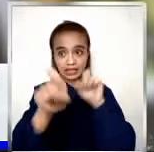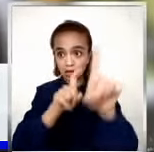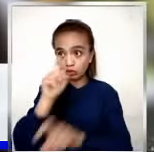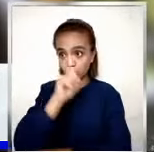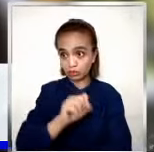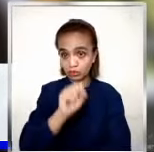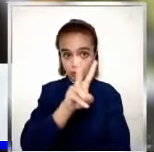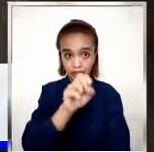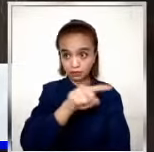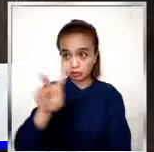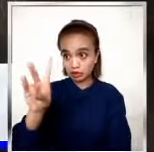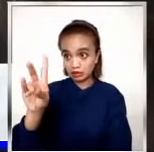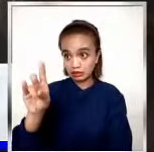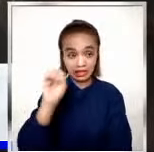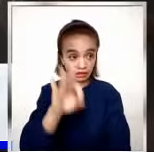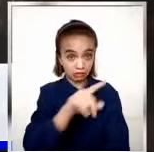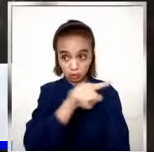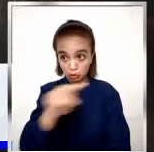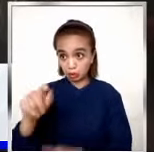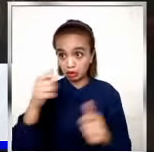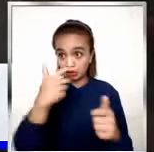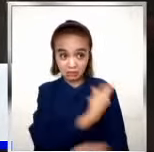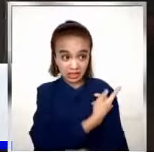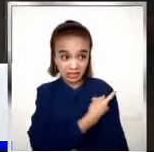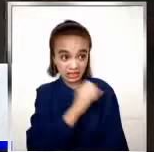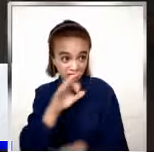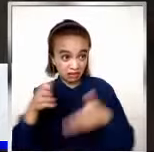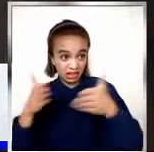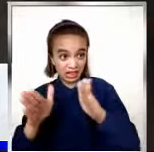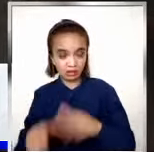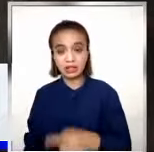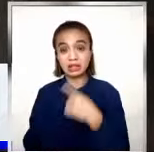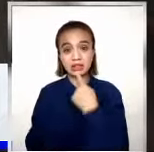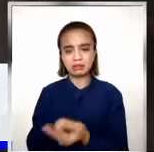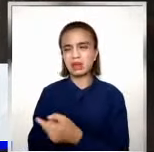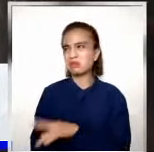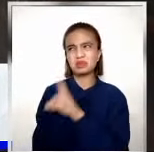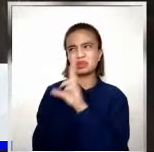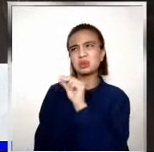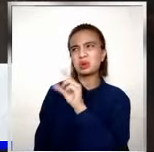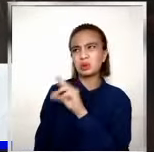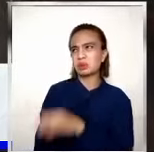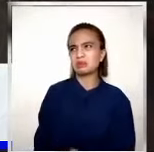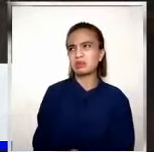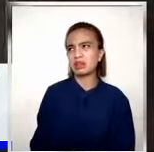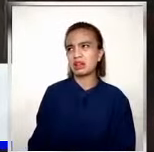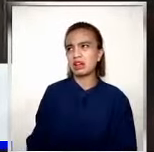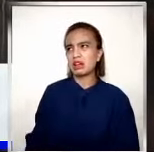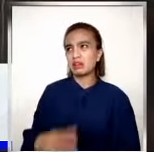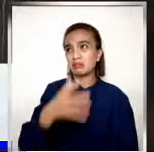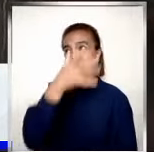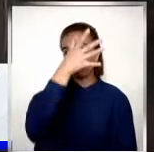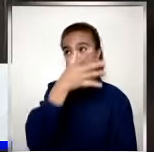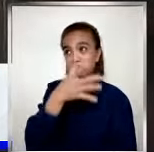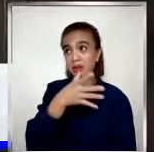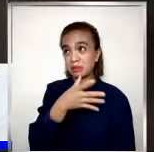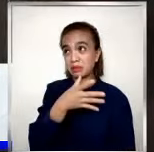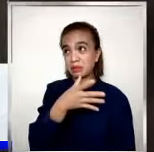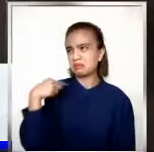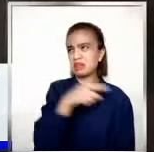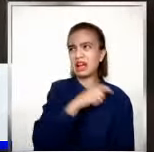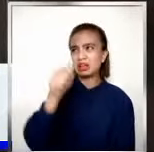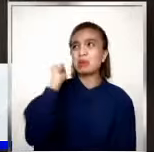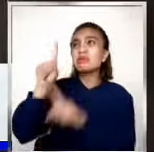kapag pwede na? Hindi po eh. Depende po sa magulang namin. Ayaw po rin kasi ng mama namin. Kasi baka rin